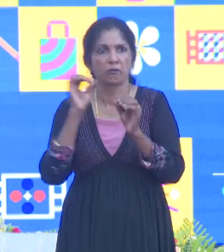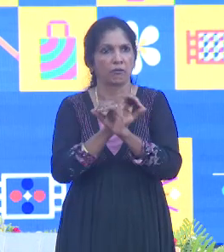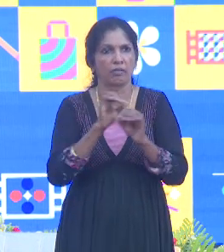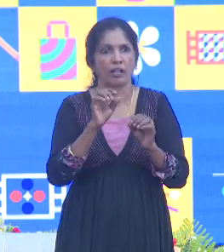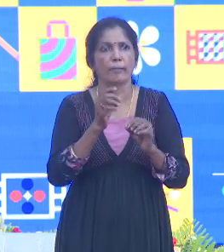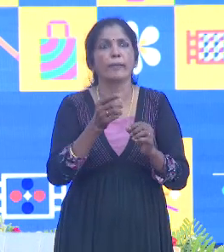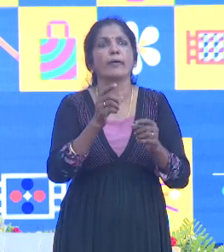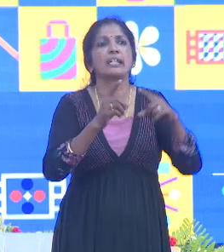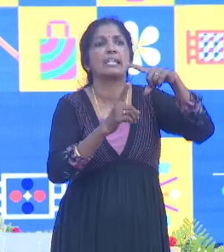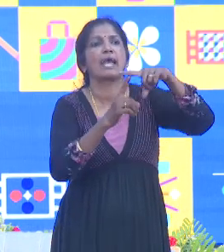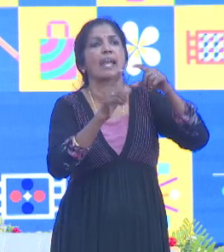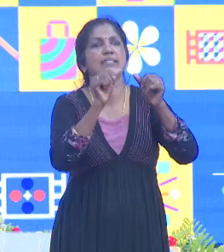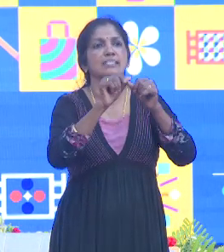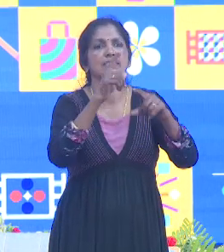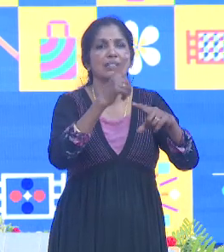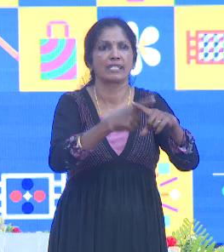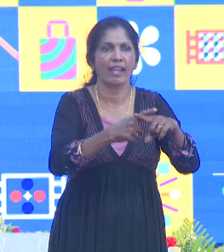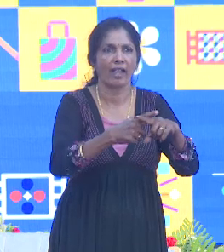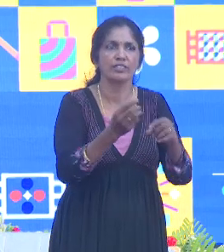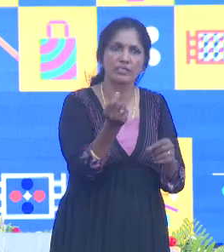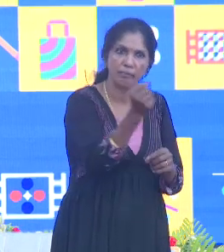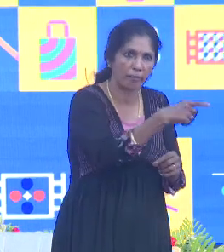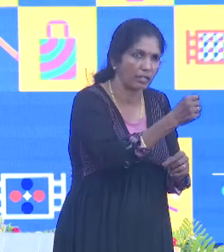അപ്പം കരമൊടുക്കുന്നത്, ഭൂമിയുടെ ഉടമസ്ഥാവകാശം